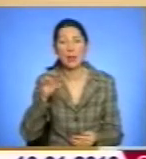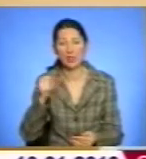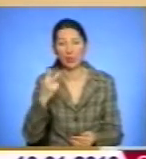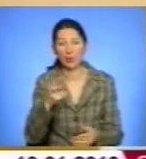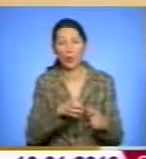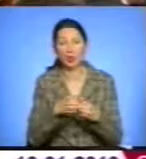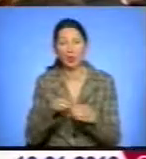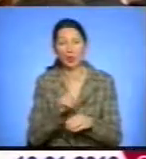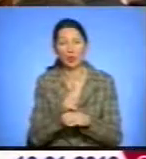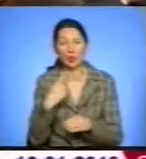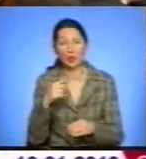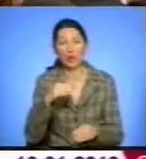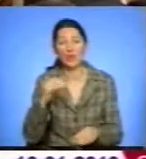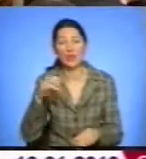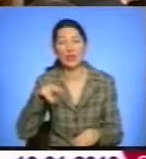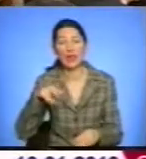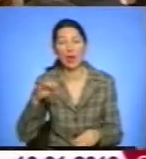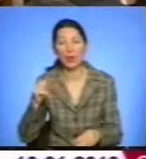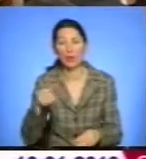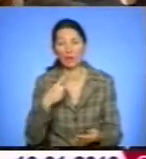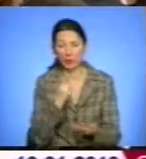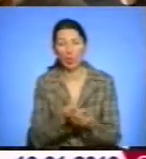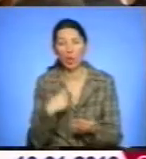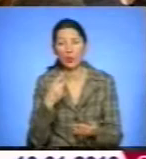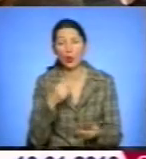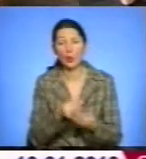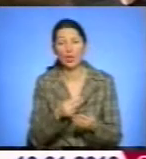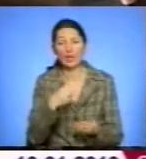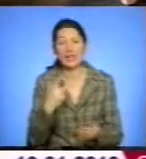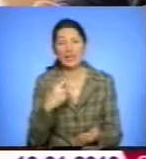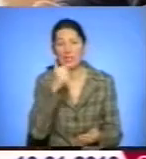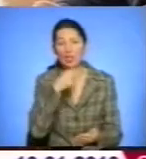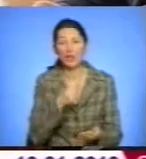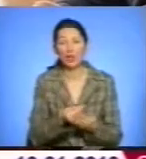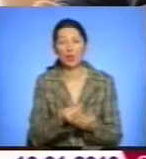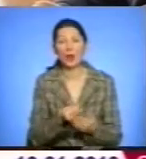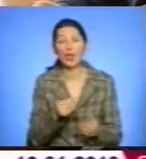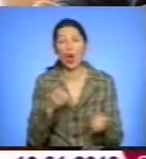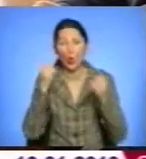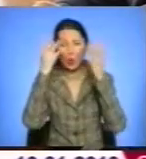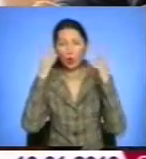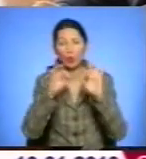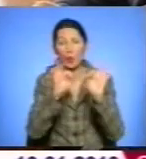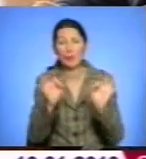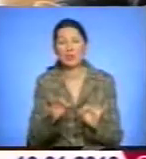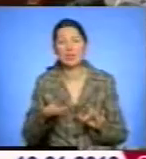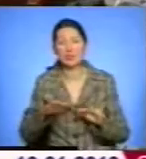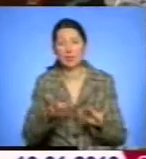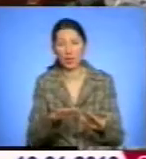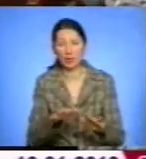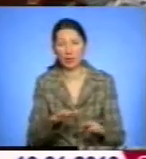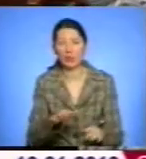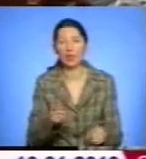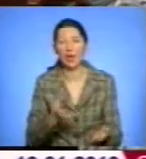обласної філармонії. Передбачено в обласному бюджеті на 2013 рік фінансування культурно-мистецьких заходів, виплату